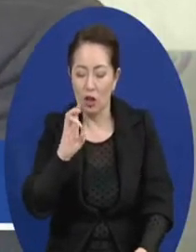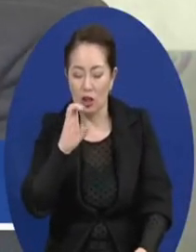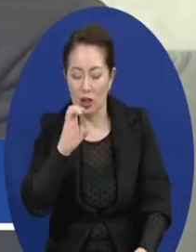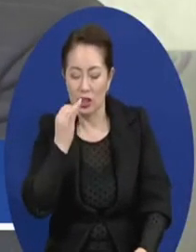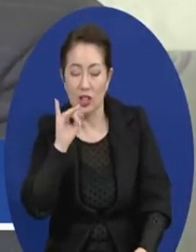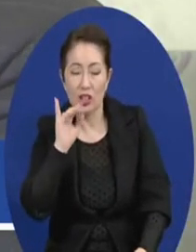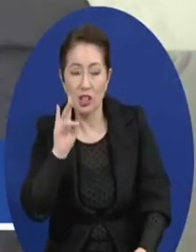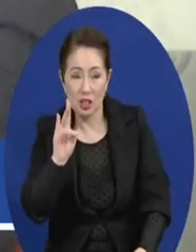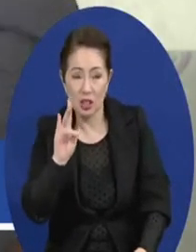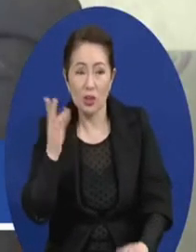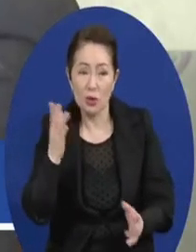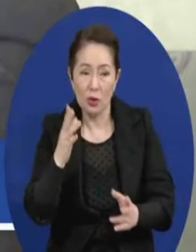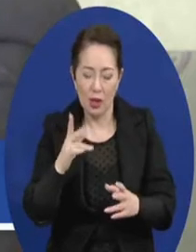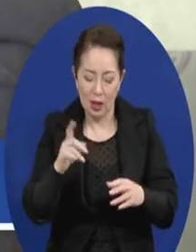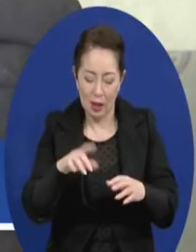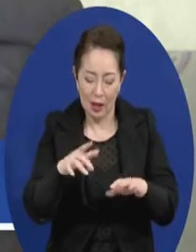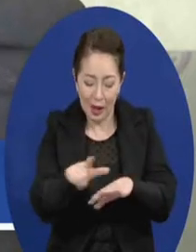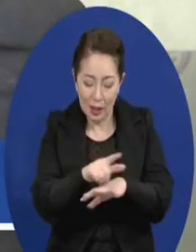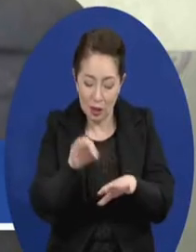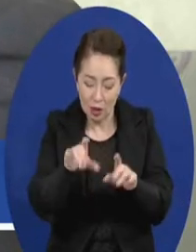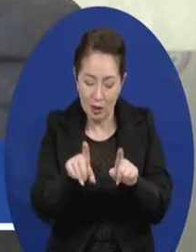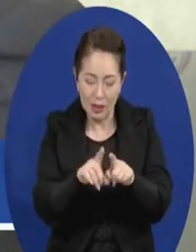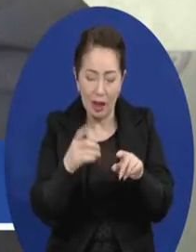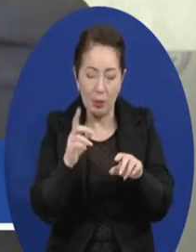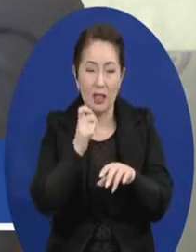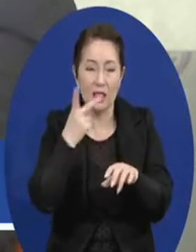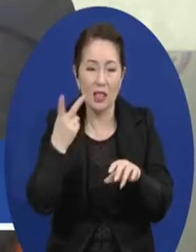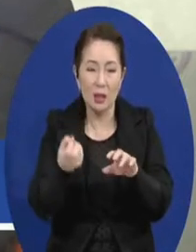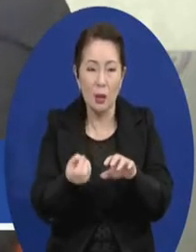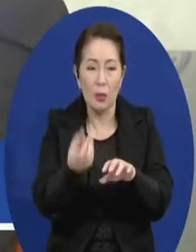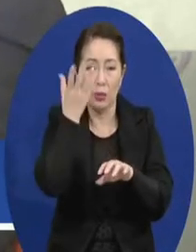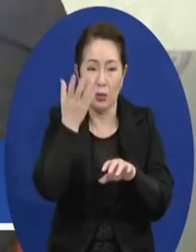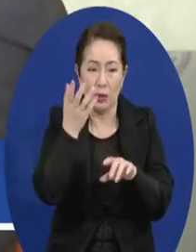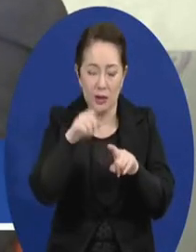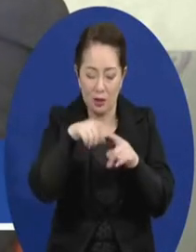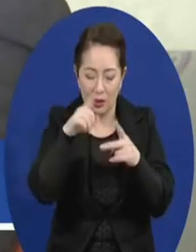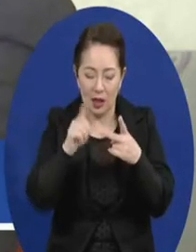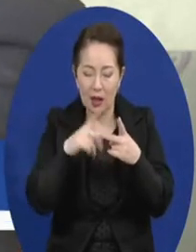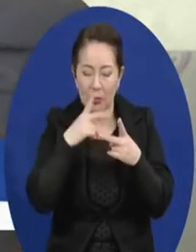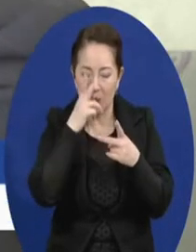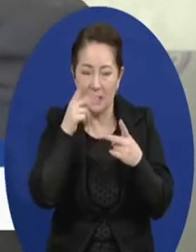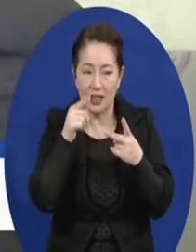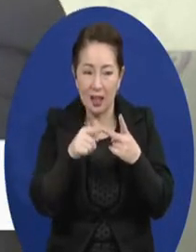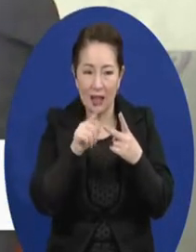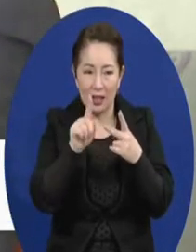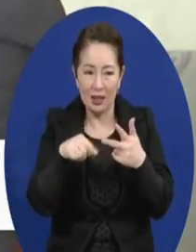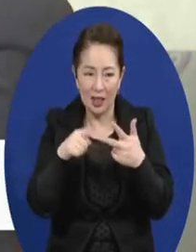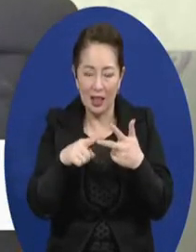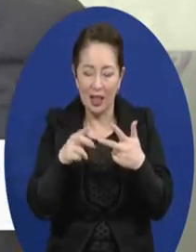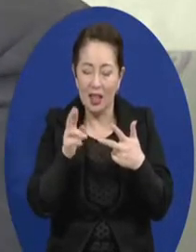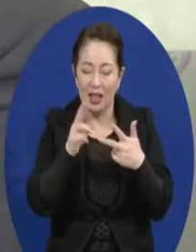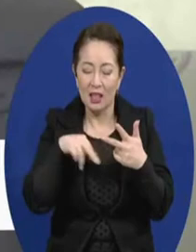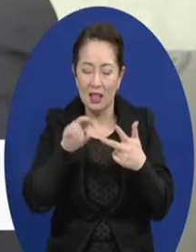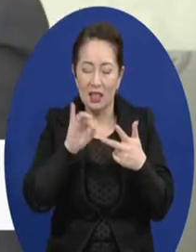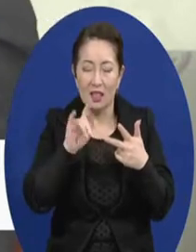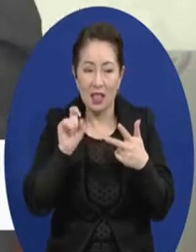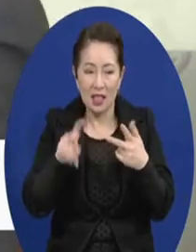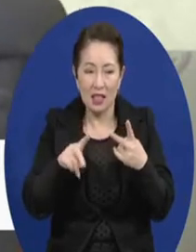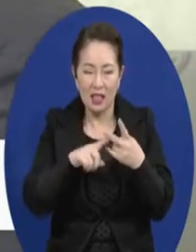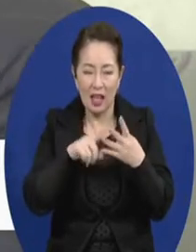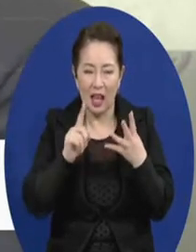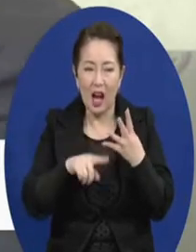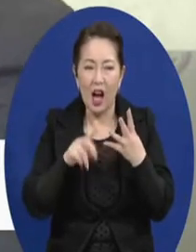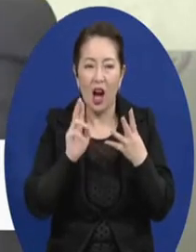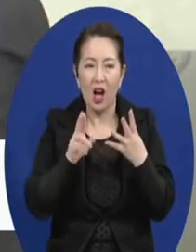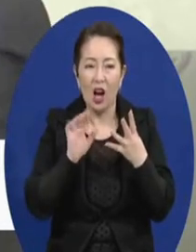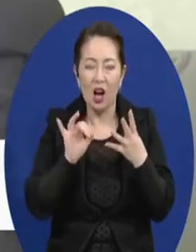бүтээгдэхүүн. Хамгийн түрүүн хийн гарна. Дараа нь бол бензин гарна. Дараа нь дизелийн төлөвлөлт гарна, дараа нь